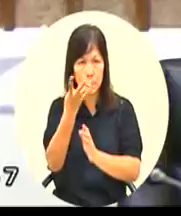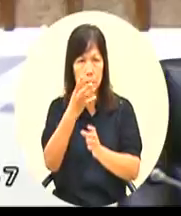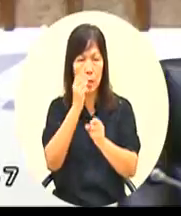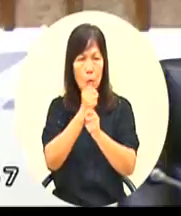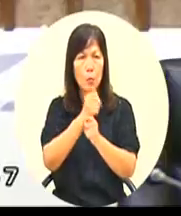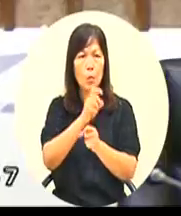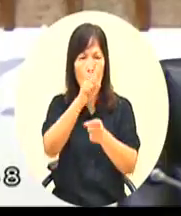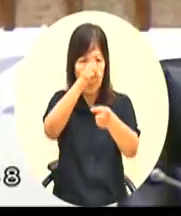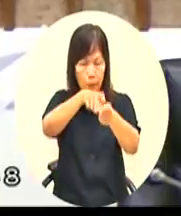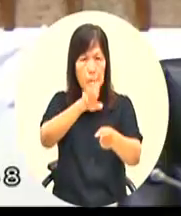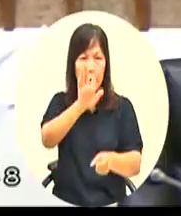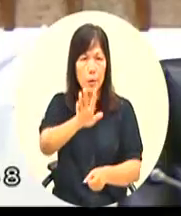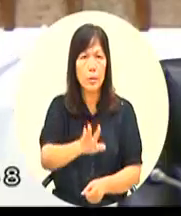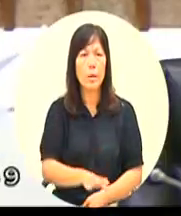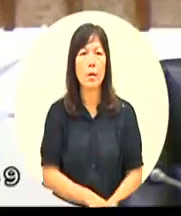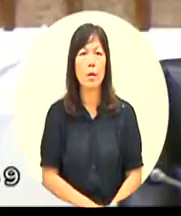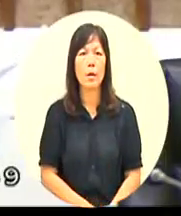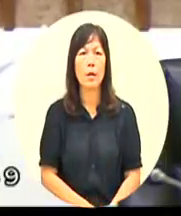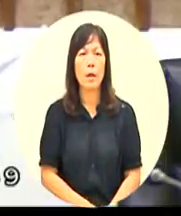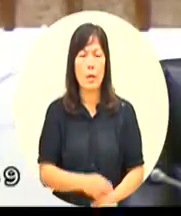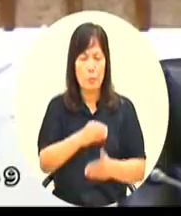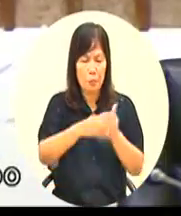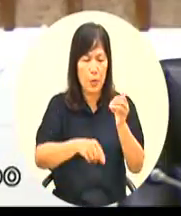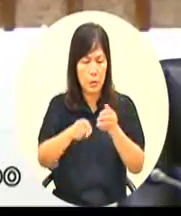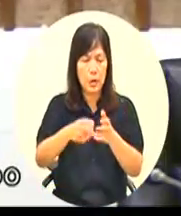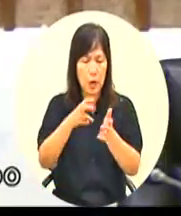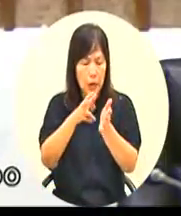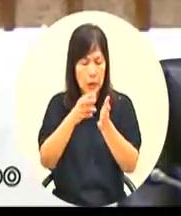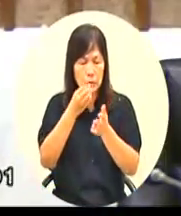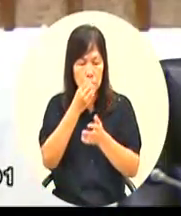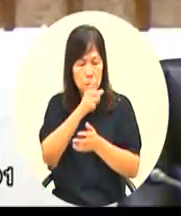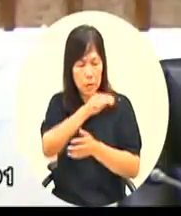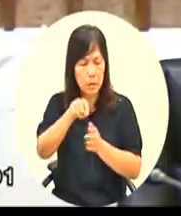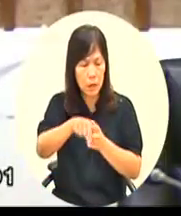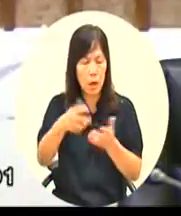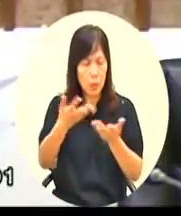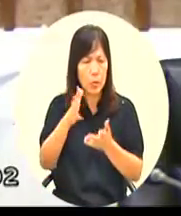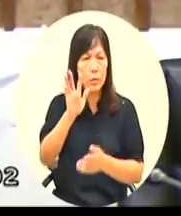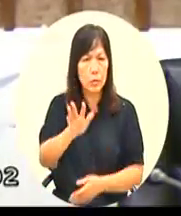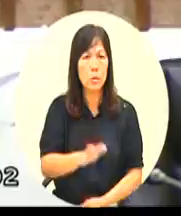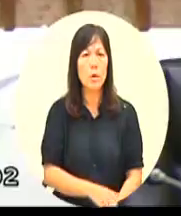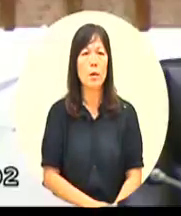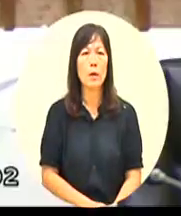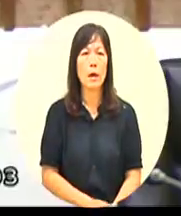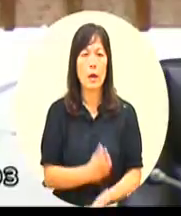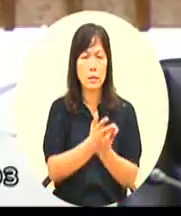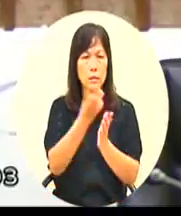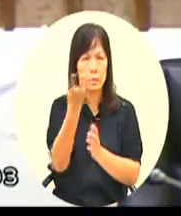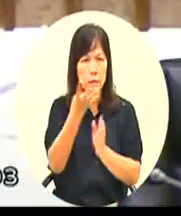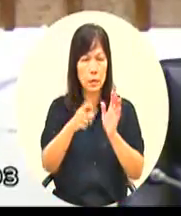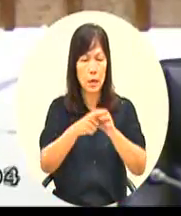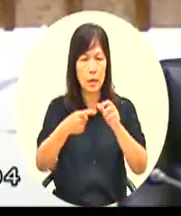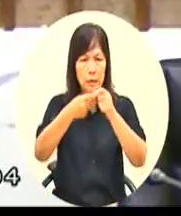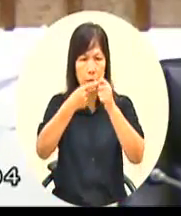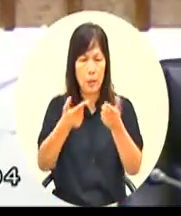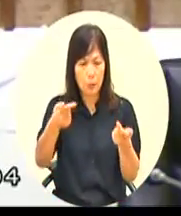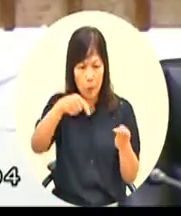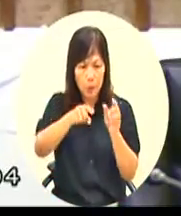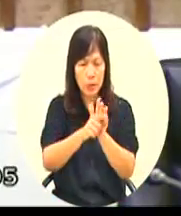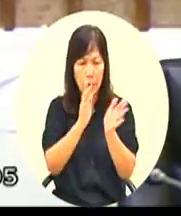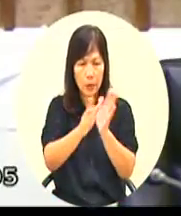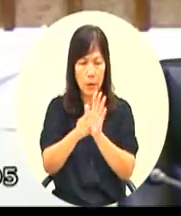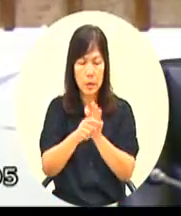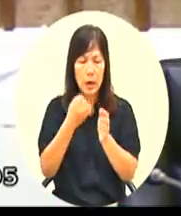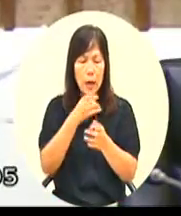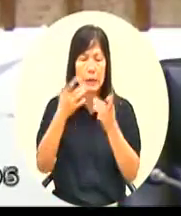要来规定规范这个食安的安全哦，所以就有四大方向。第一个是会诊供应学校食材